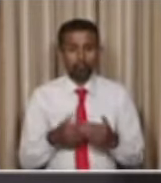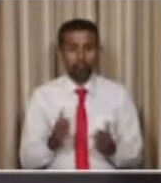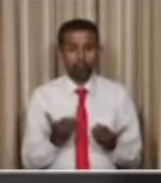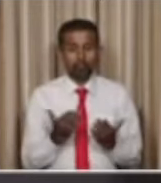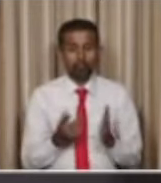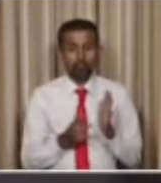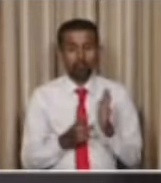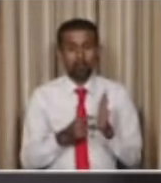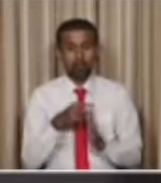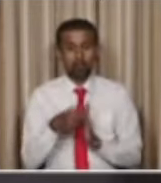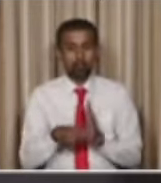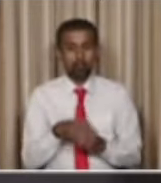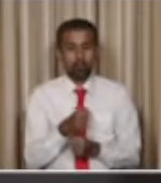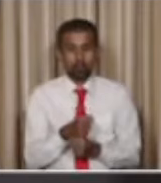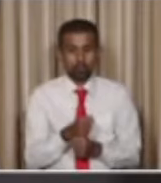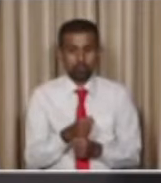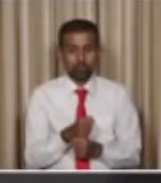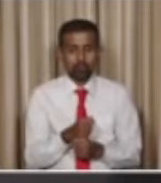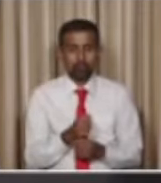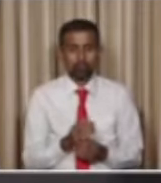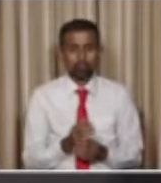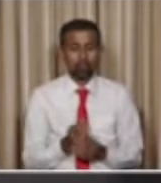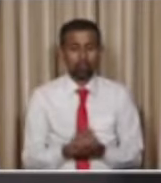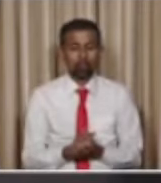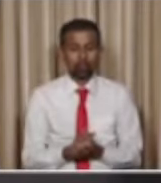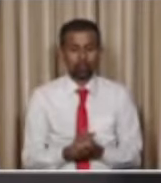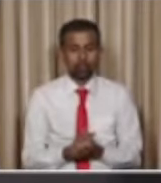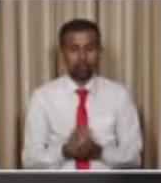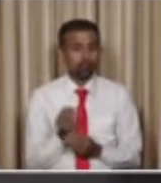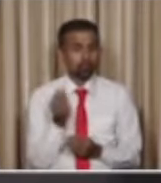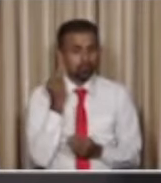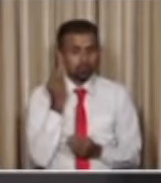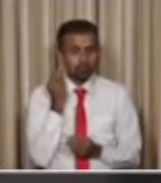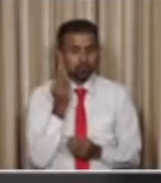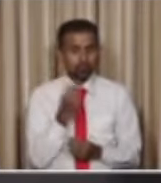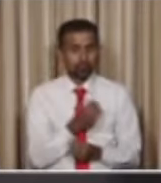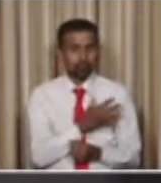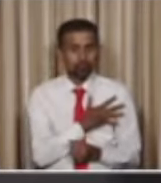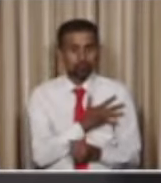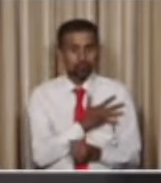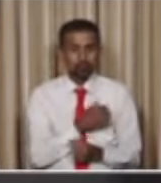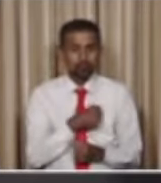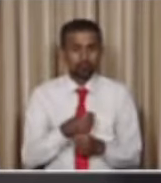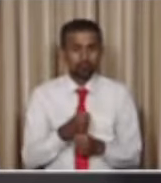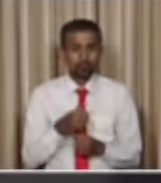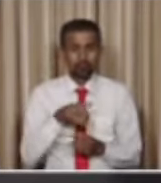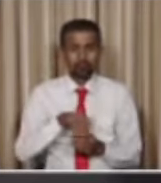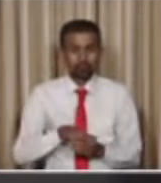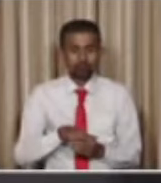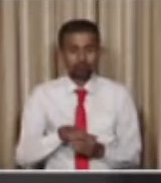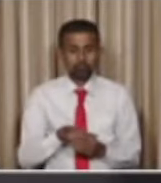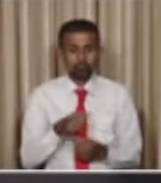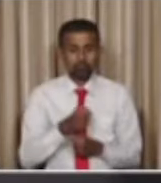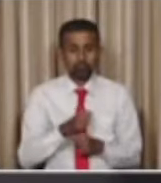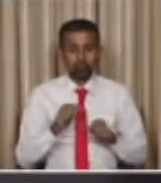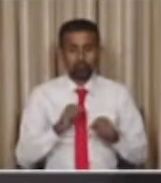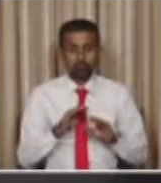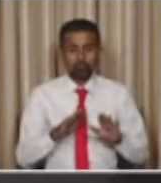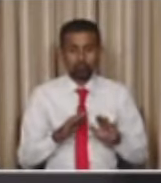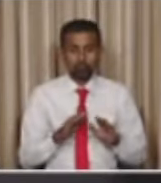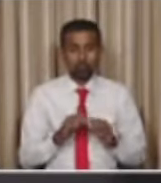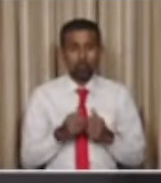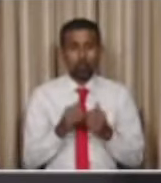ලක් රජයයි. මම මෙතනදී කියන්න ඕනේ පහුගිය ගෝඨාභය රාජපක්ෂ රජයේ අතතේ යහපාලන රජයේ කරන